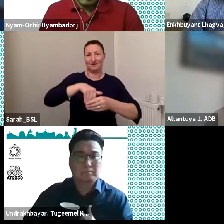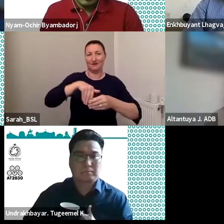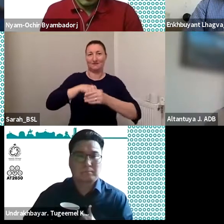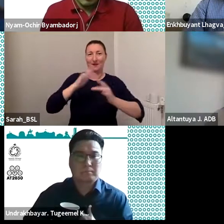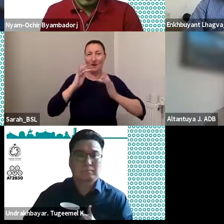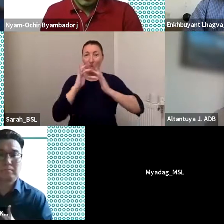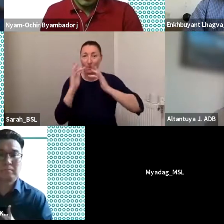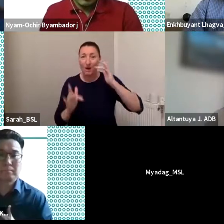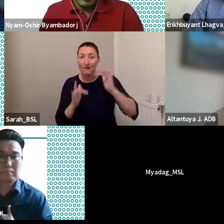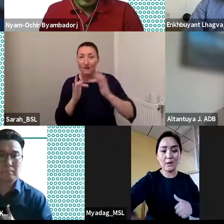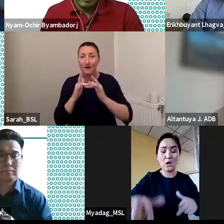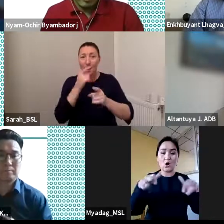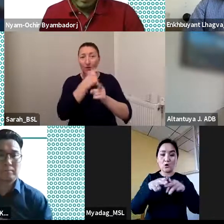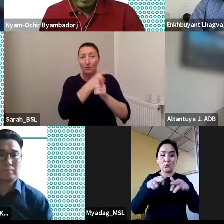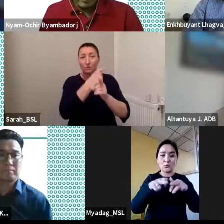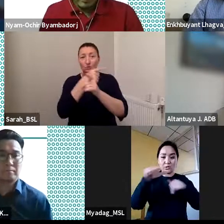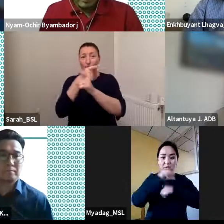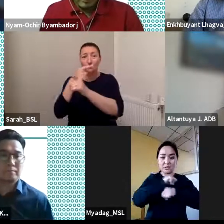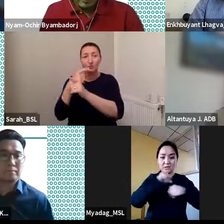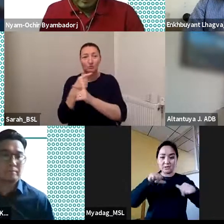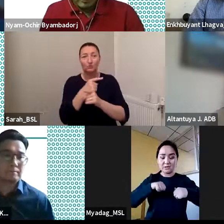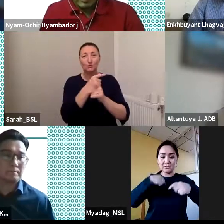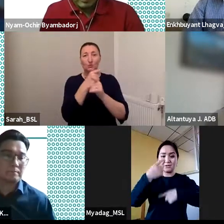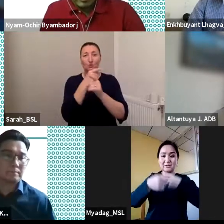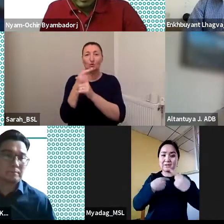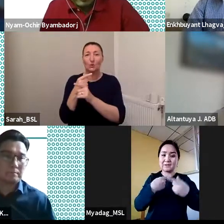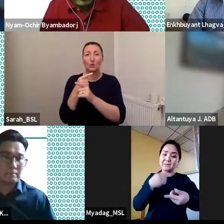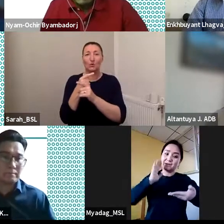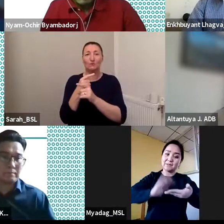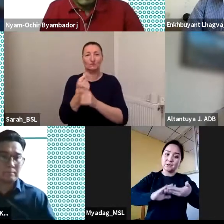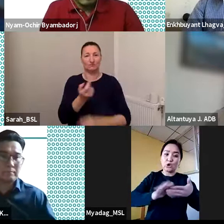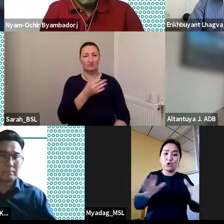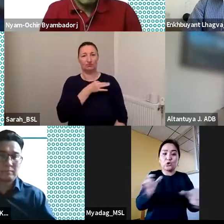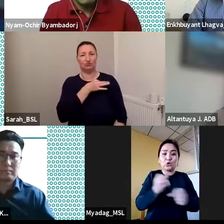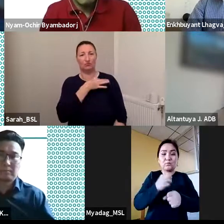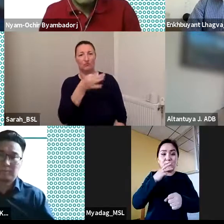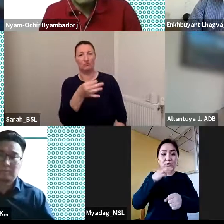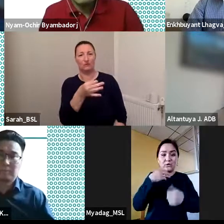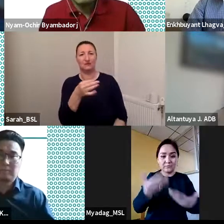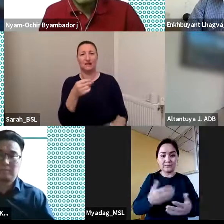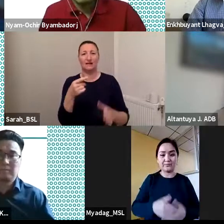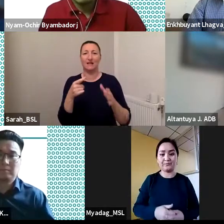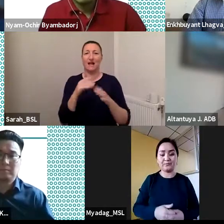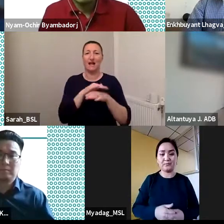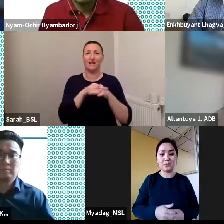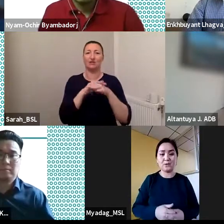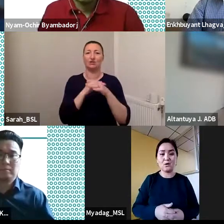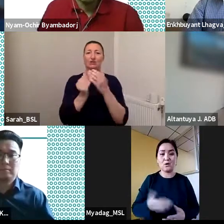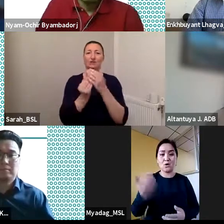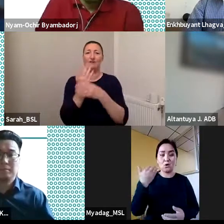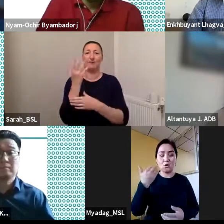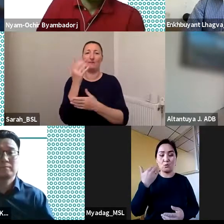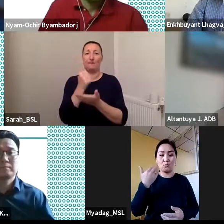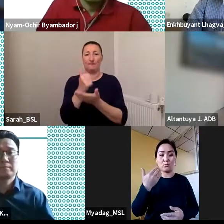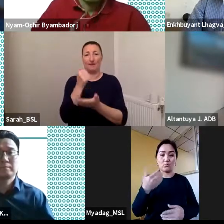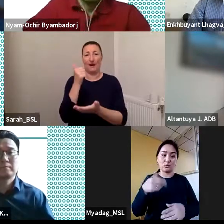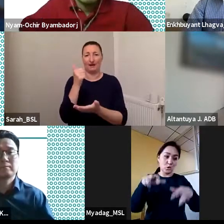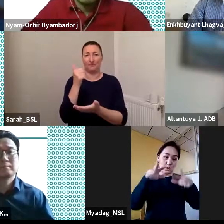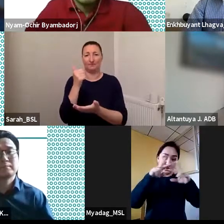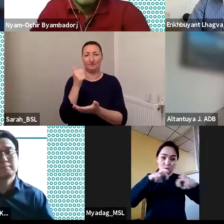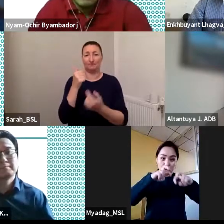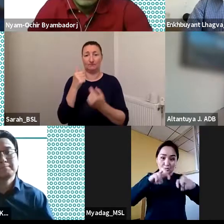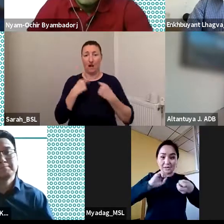танилцуулаач гэдэг хүсэл тавьсны дагуу одоо би товчхон мэдээлэл өгье гэж бодож байна. Тэгээ түрүү чи манай дээр энэ судалгаа хийсэн хүмүүсийн